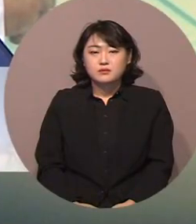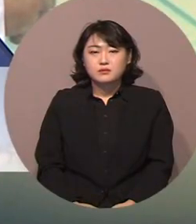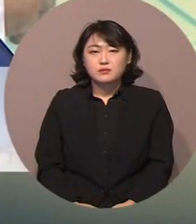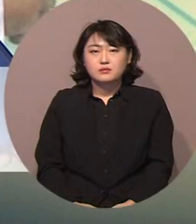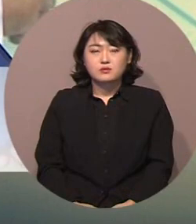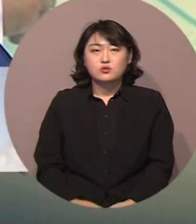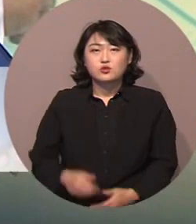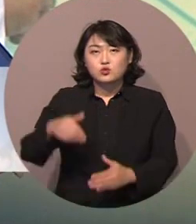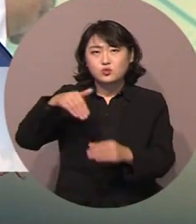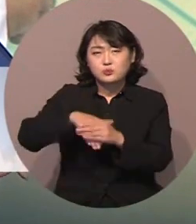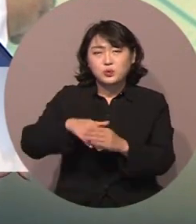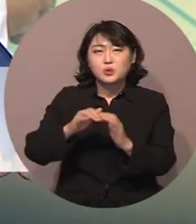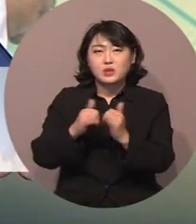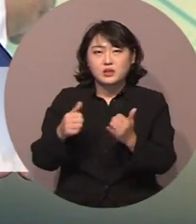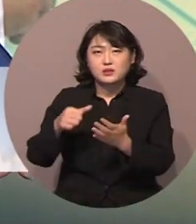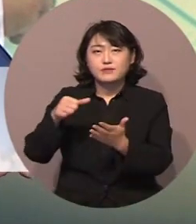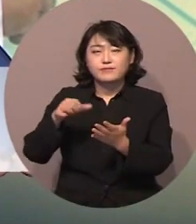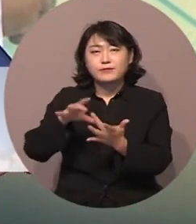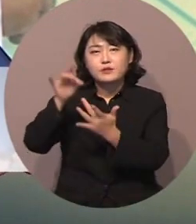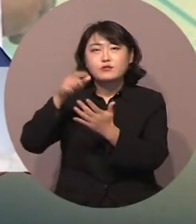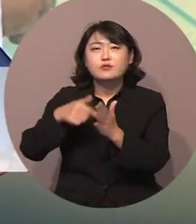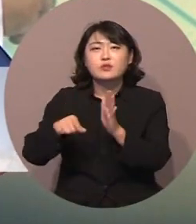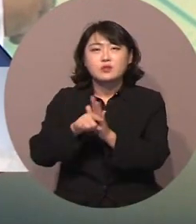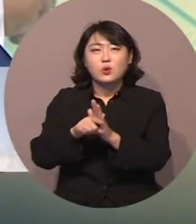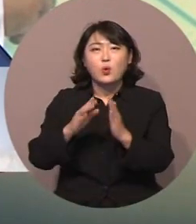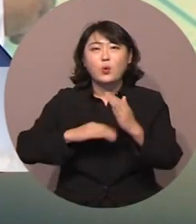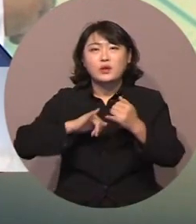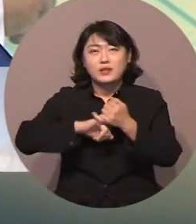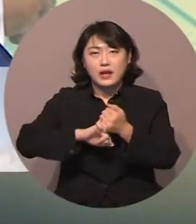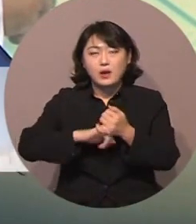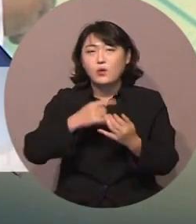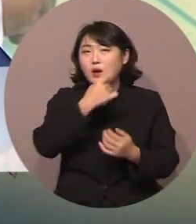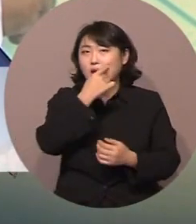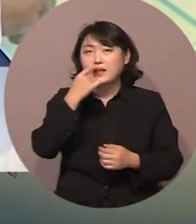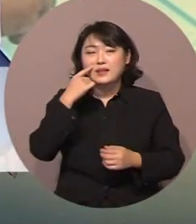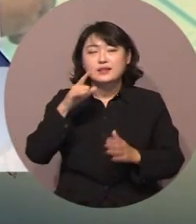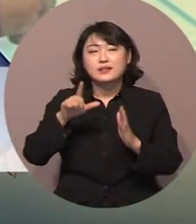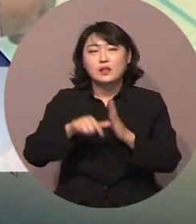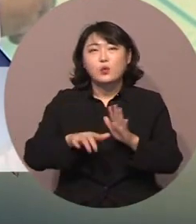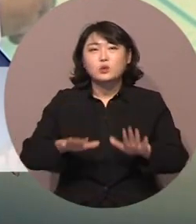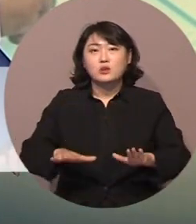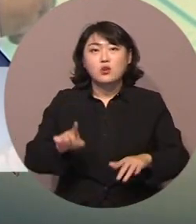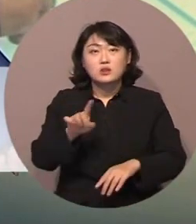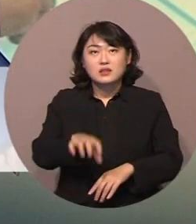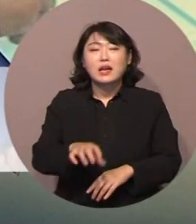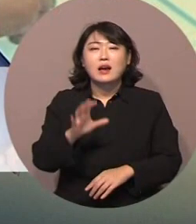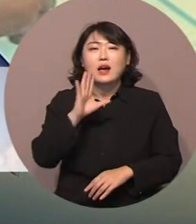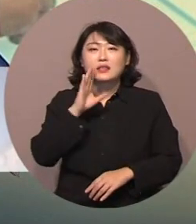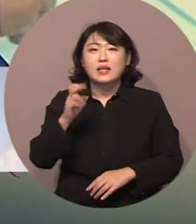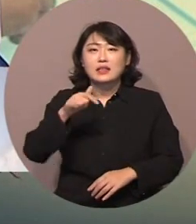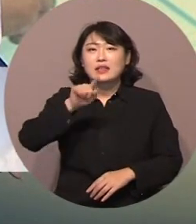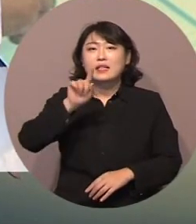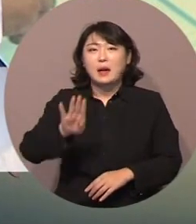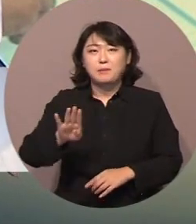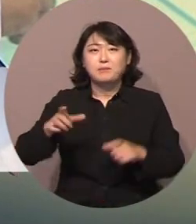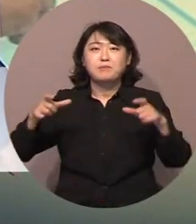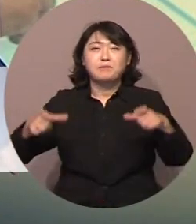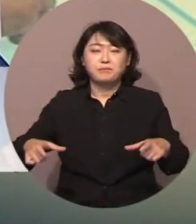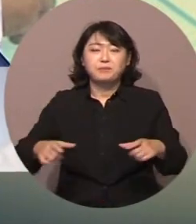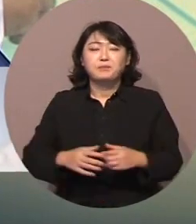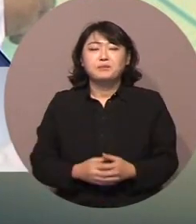유권자들의 선택을 높기 위해 총선 후보들의 공약을 들여다보는 시간 오늘은 아산갑 선거구입니다